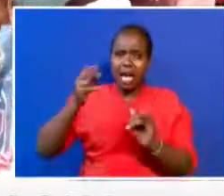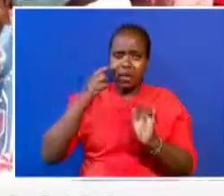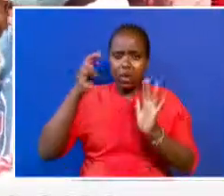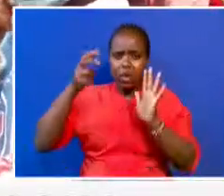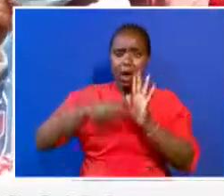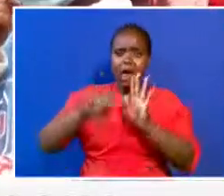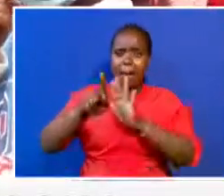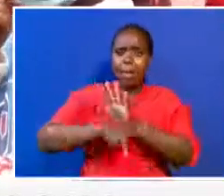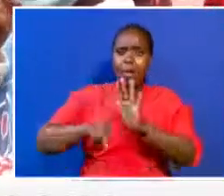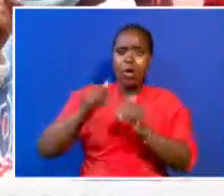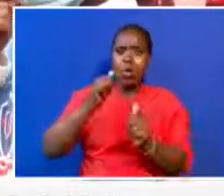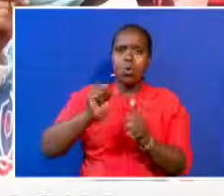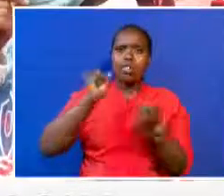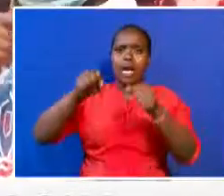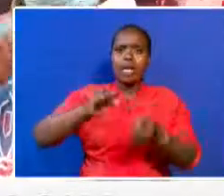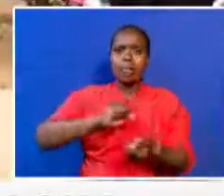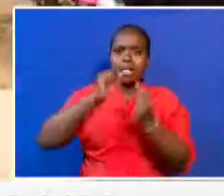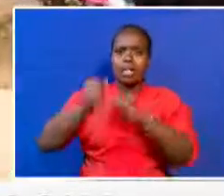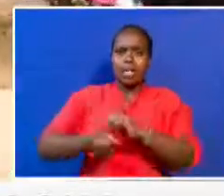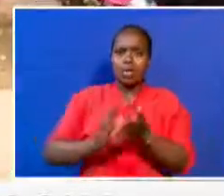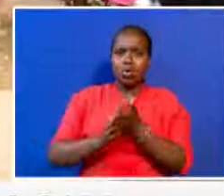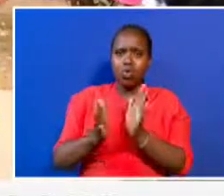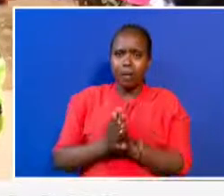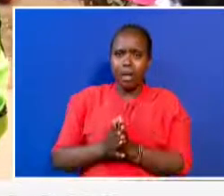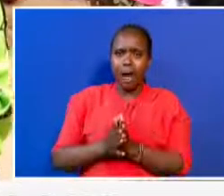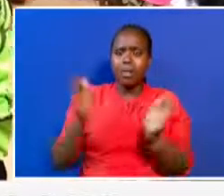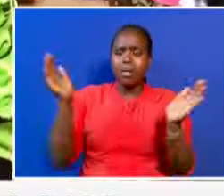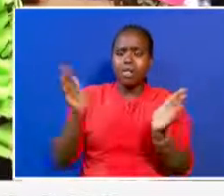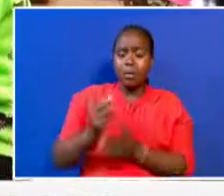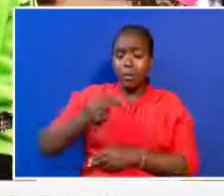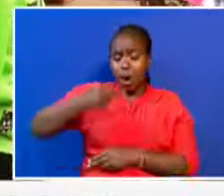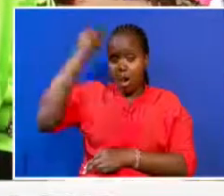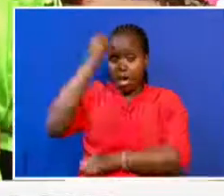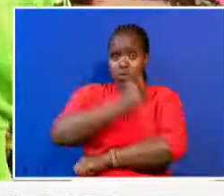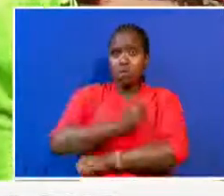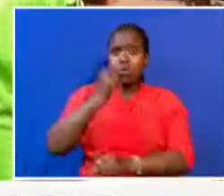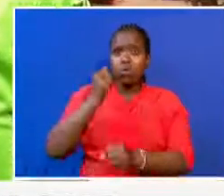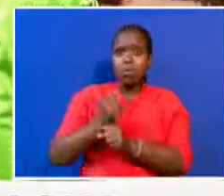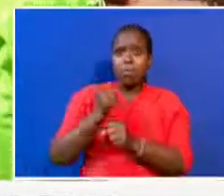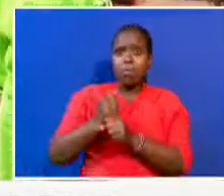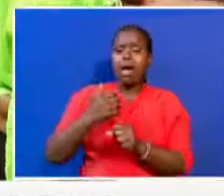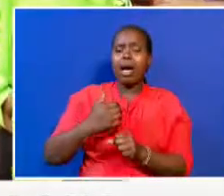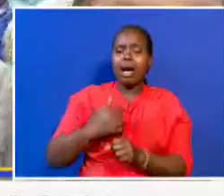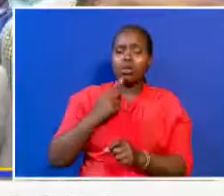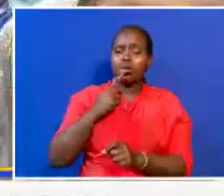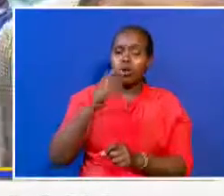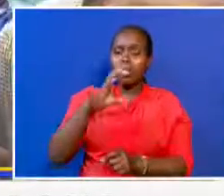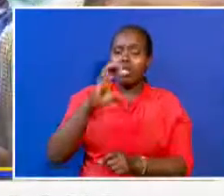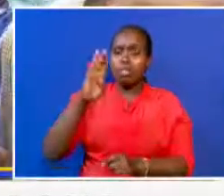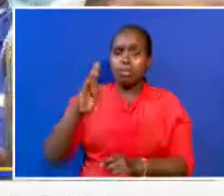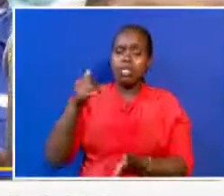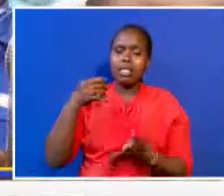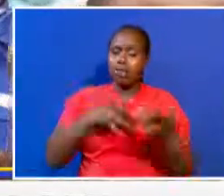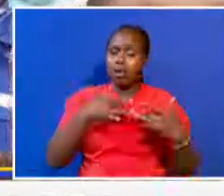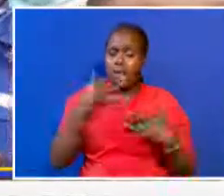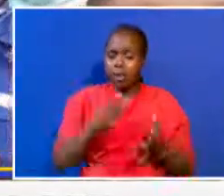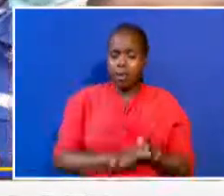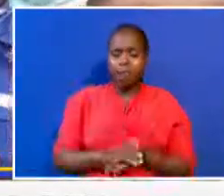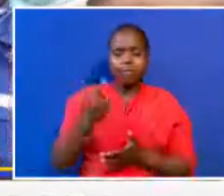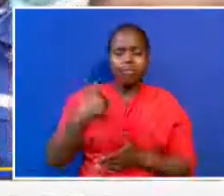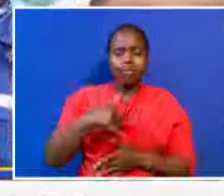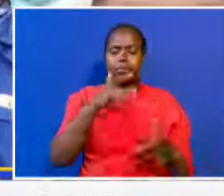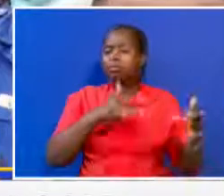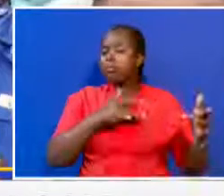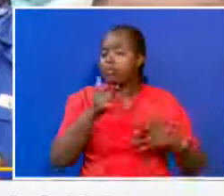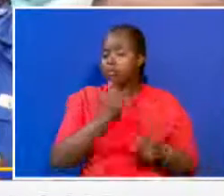msingi zitakazobadilishwa na kuwa shule ndogo za upili ili kuhakiki mfumo wa CBC. Our concern now strategically is